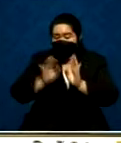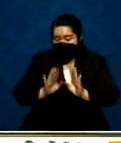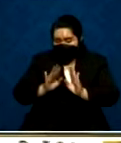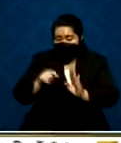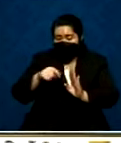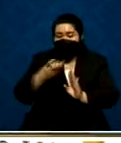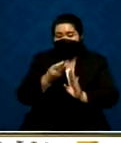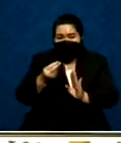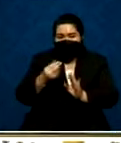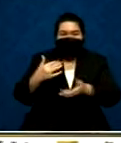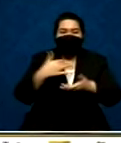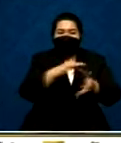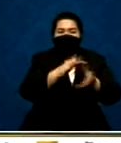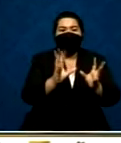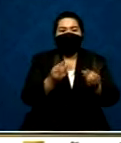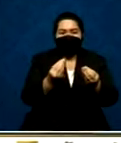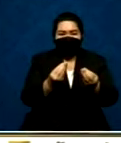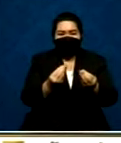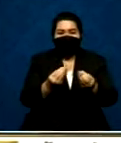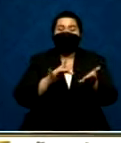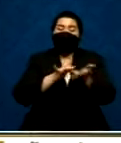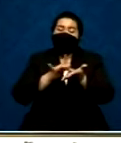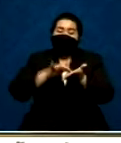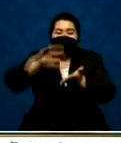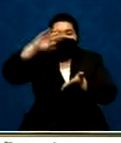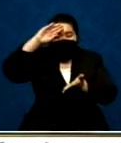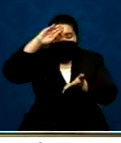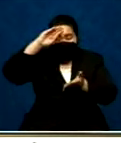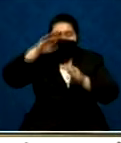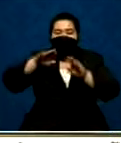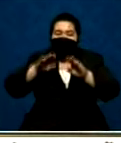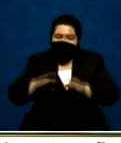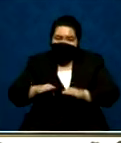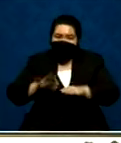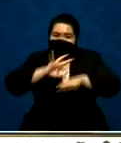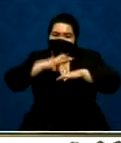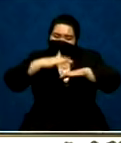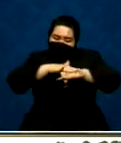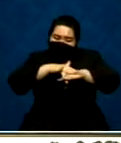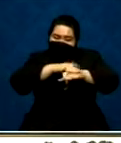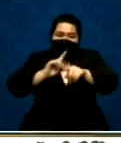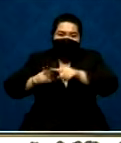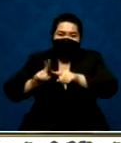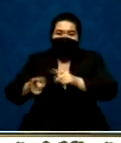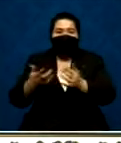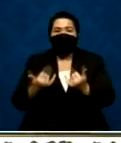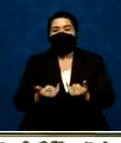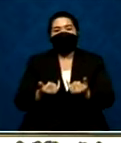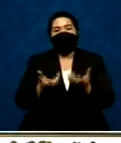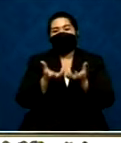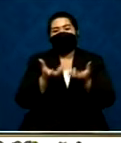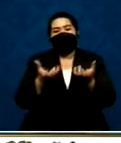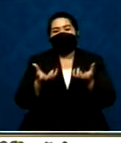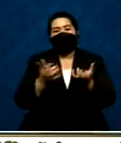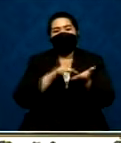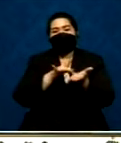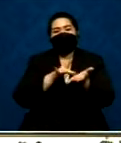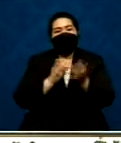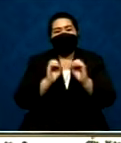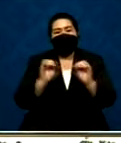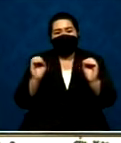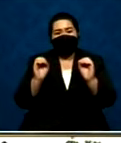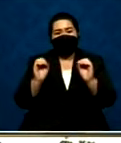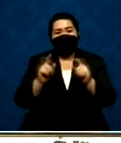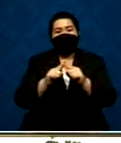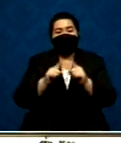ติยาลดไข้ยาแก้อักเสบยาทำแผลทุกอย่างนะครับตอนนี้อยู่ในสภาวะที่ขาดแคลนจริงๆแต่พวกเขาต้